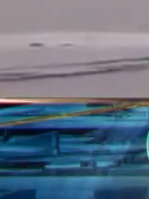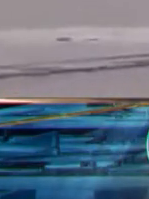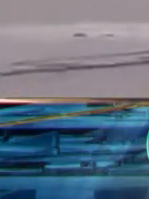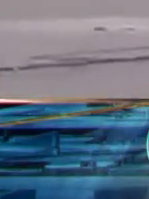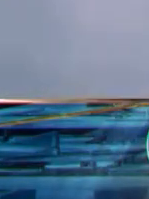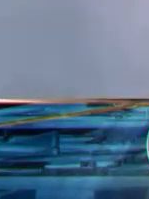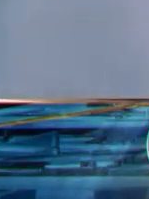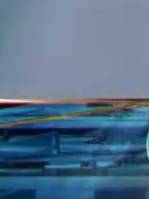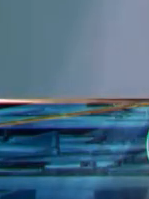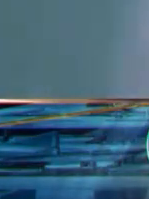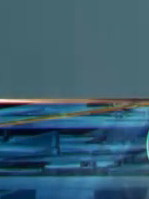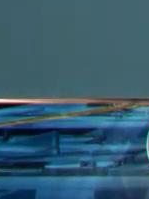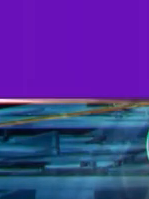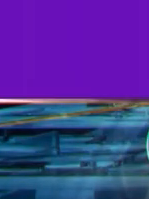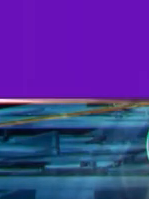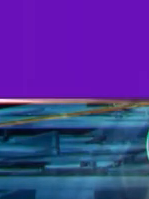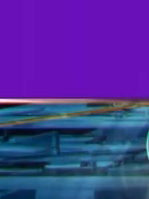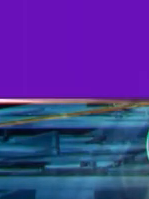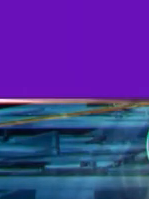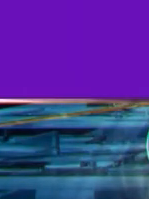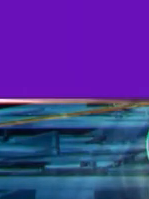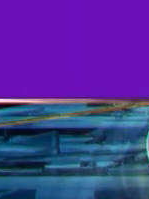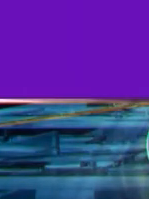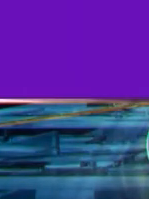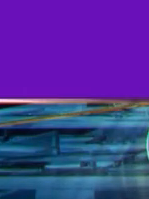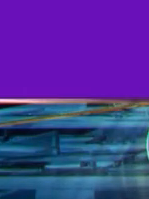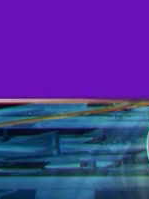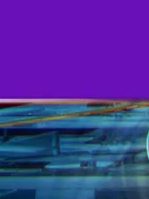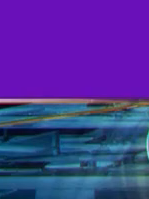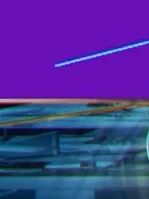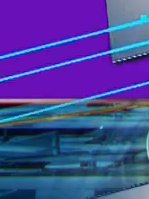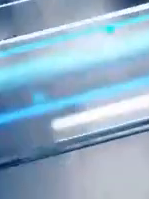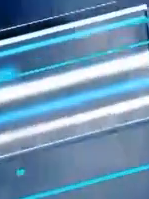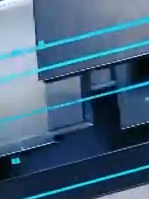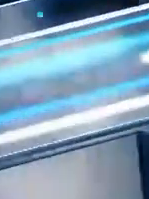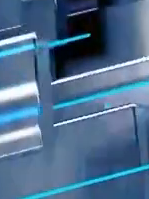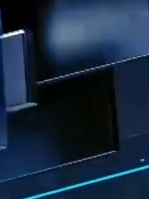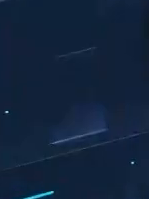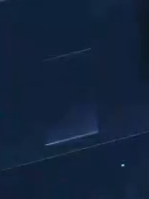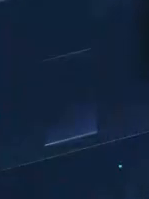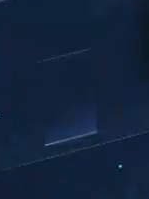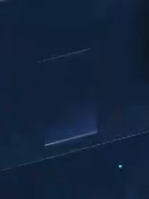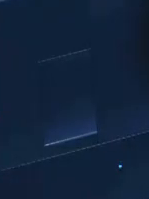В общественном транспорте Талдыкургане вводится система электронной оплаты по примеру Оңай.